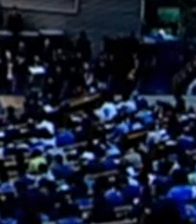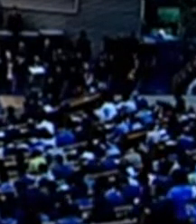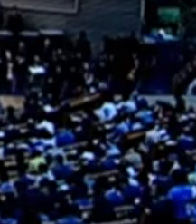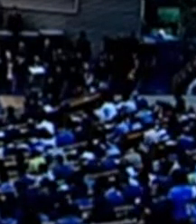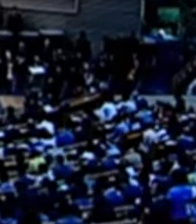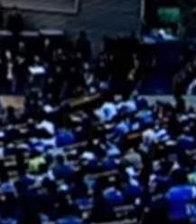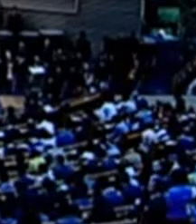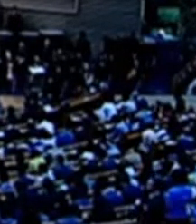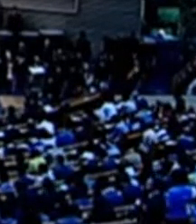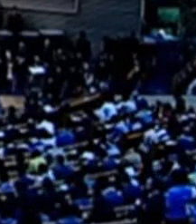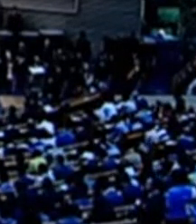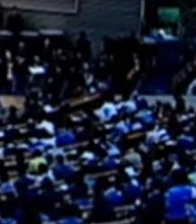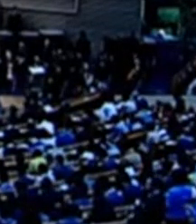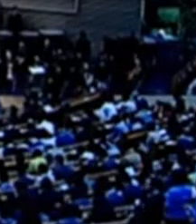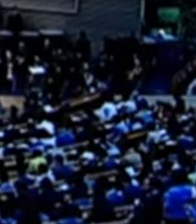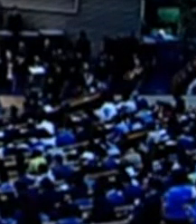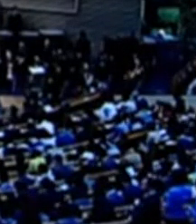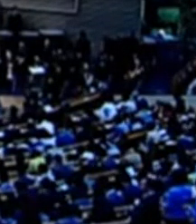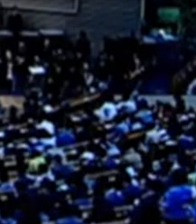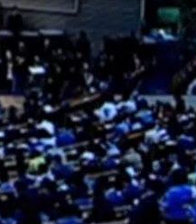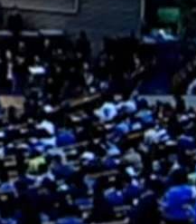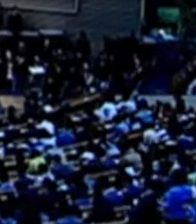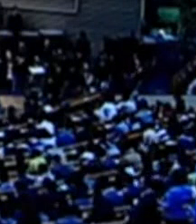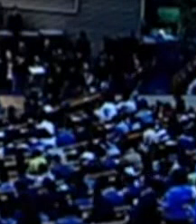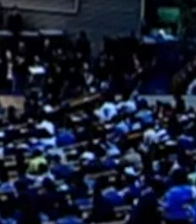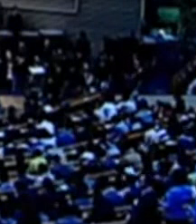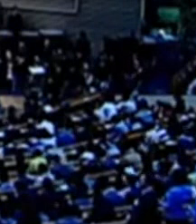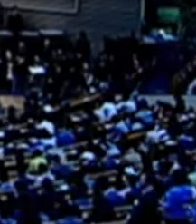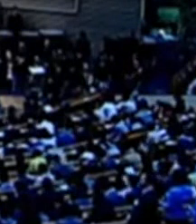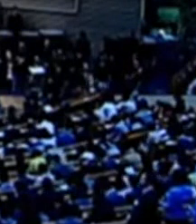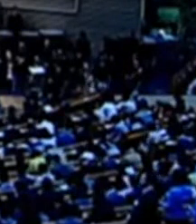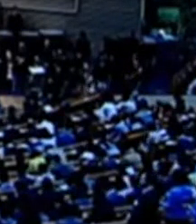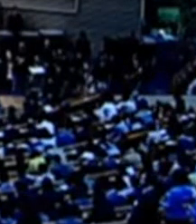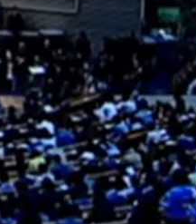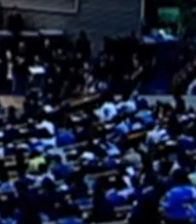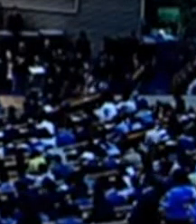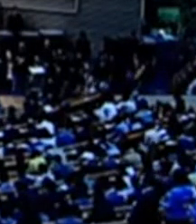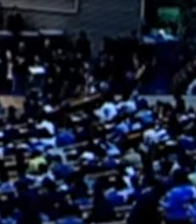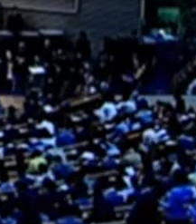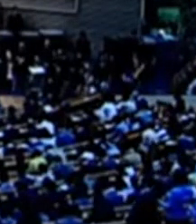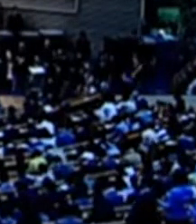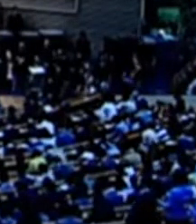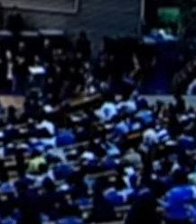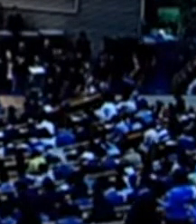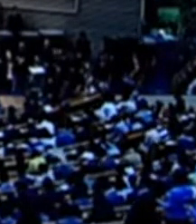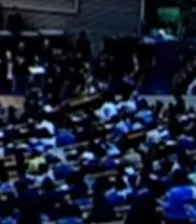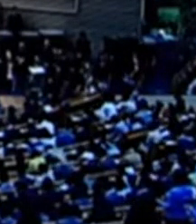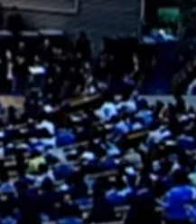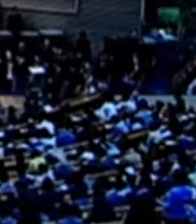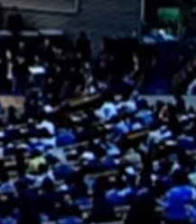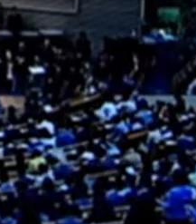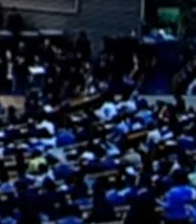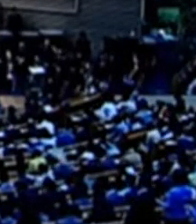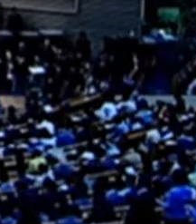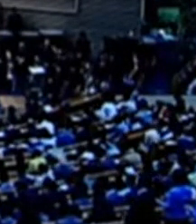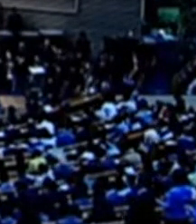함께 하시고 하나님 역사를 우리 가운데 놀랍게 드러내 보여주옵소서. 감사합니다. 주님